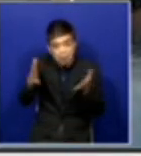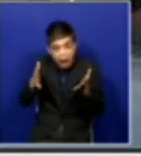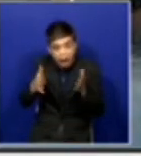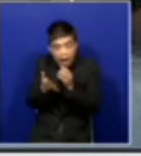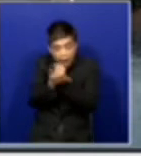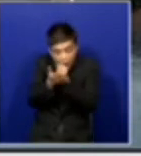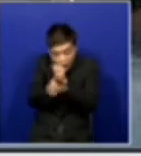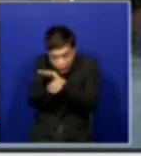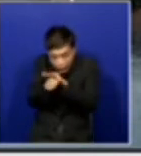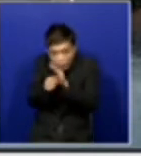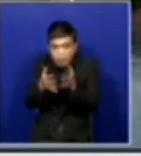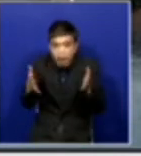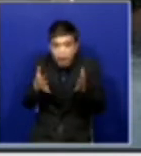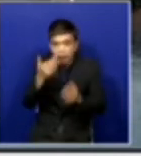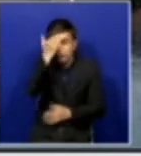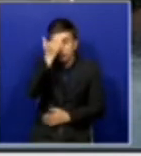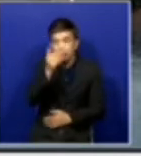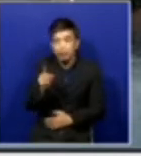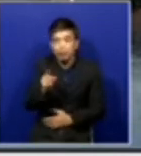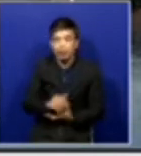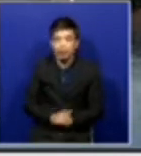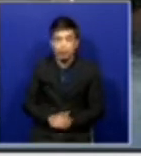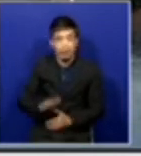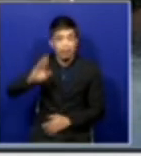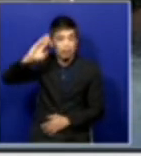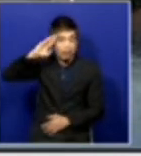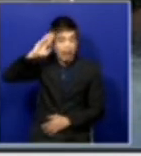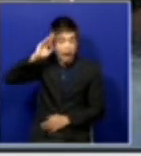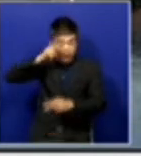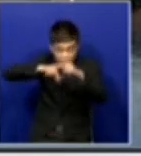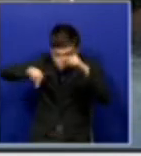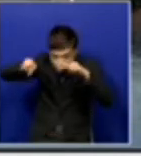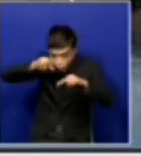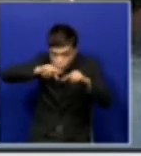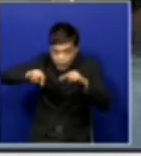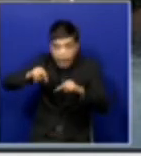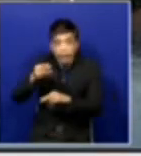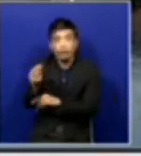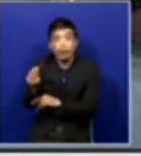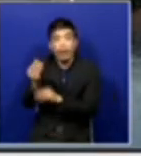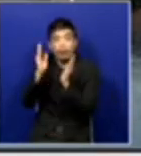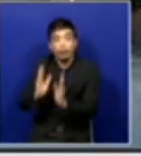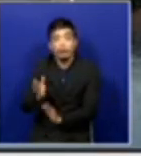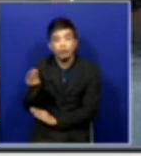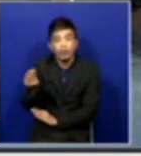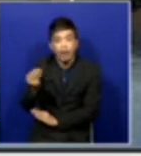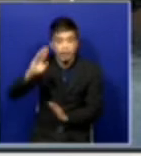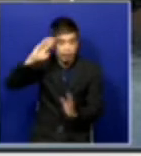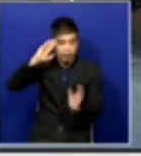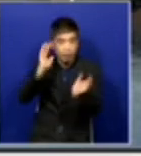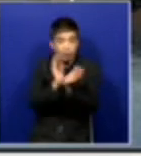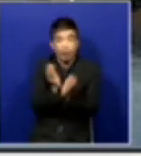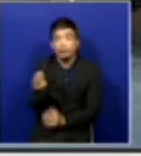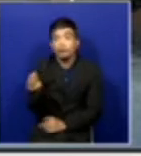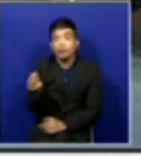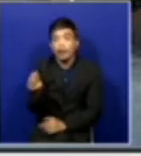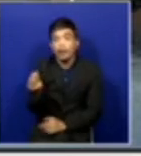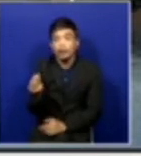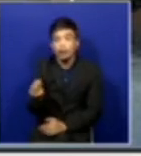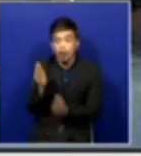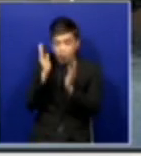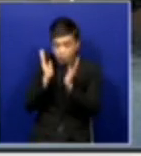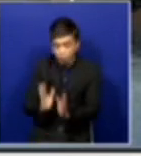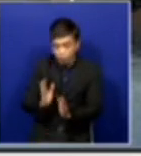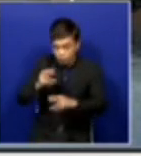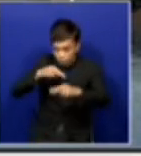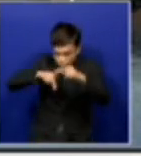รายล้อมชายแดนทั่วประเทศใช้ทหารเท่าไหร่ใช้ตำรวจเท่าไหร่กำลังที่อยู่ชายแดน